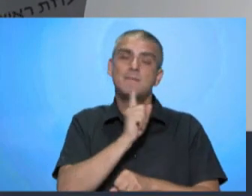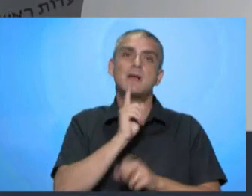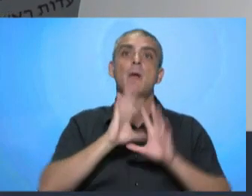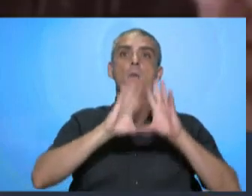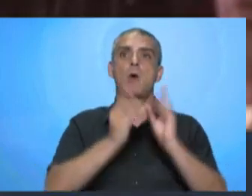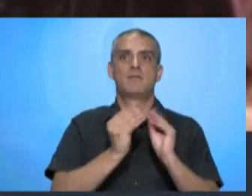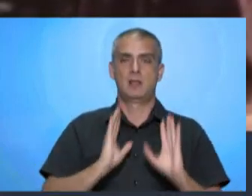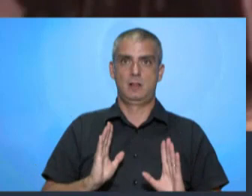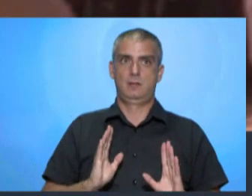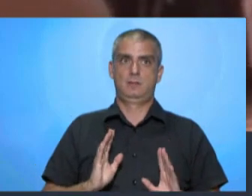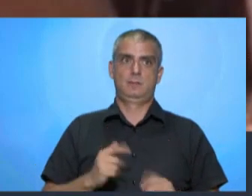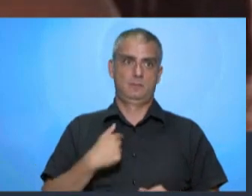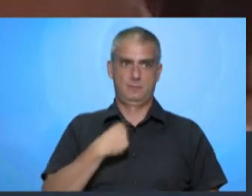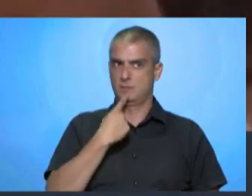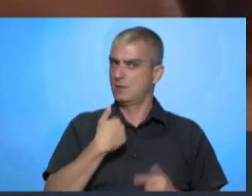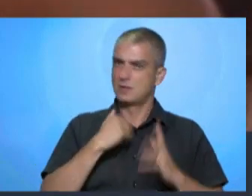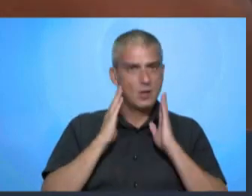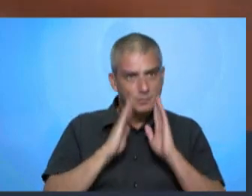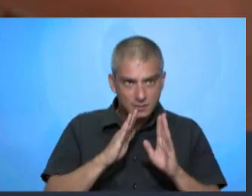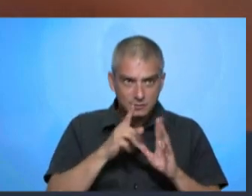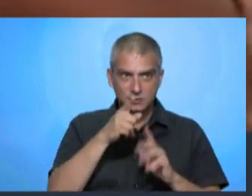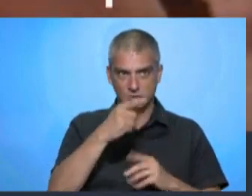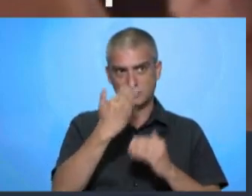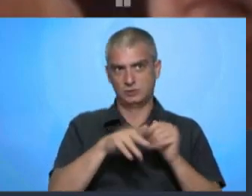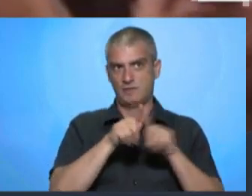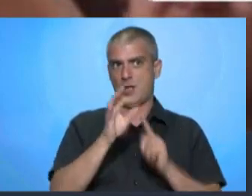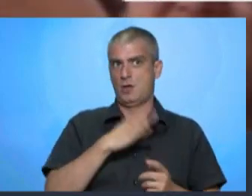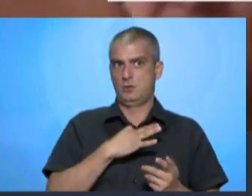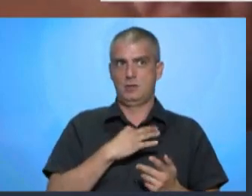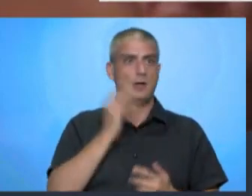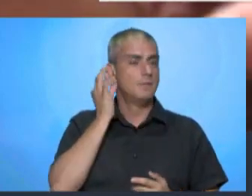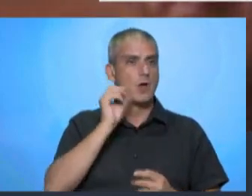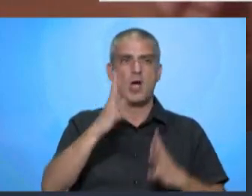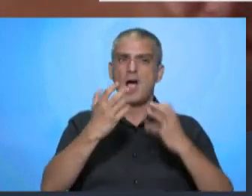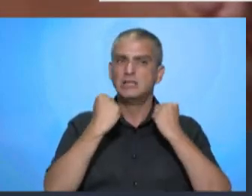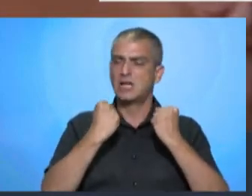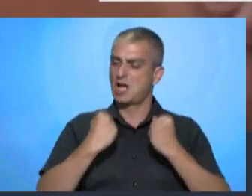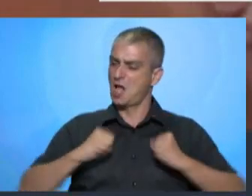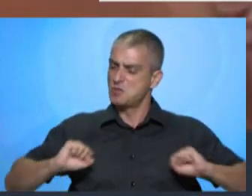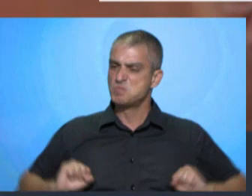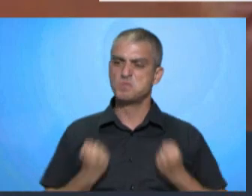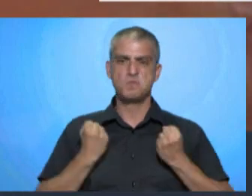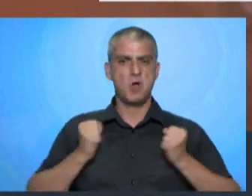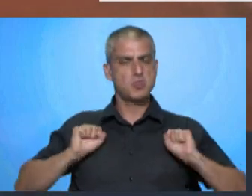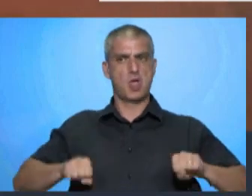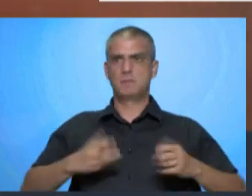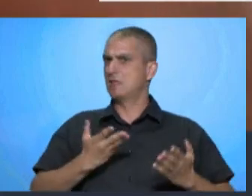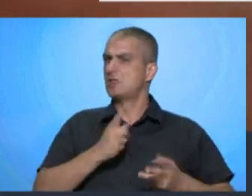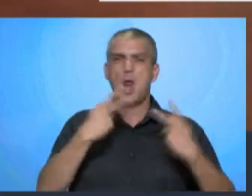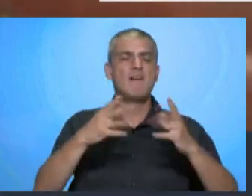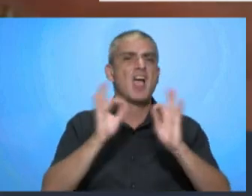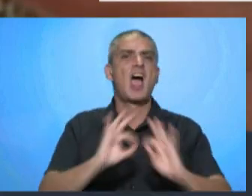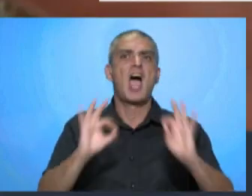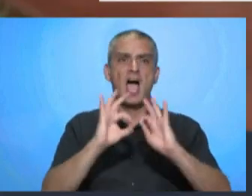באופן כללי. אני אומרת שאני לא מאמינה שזה הסוף של אופירה החתיב. כי? הבחורה החזקה, הדומיננטית, לא מפחדת מאף